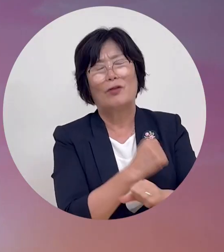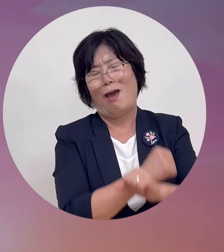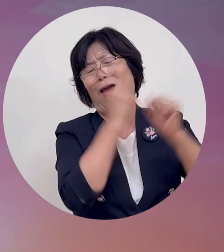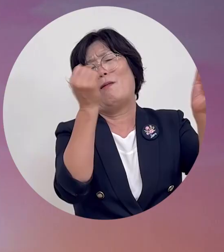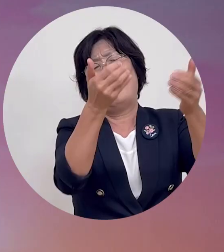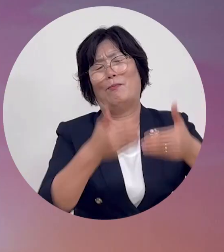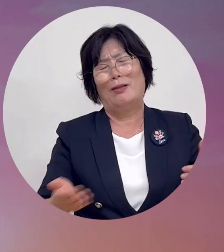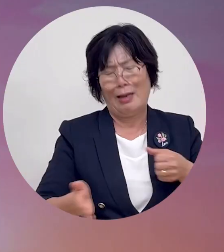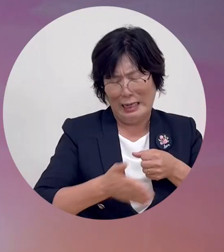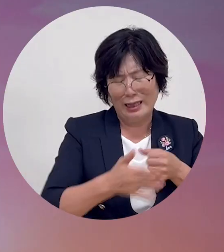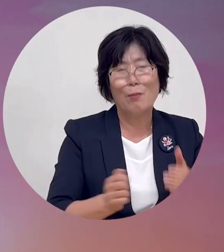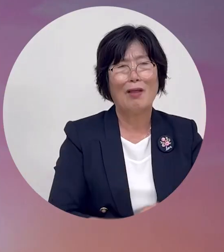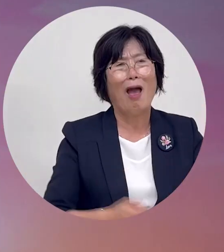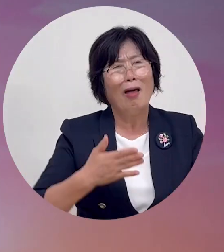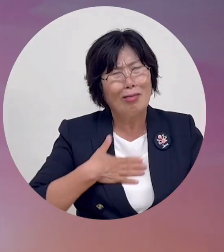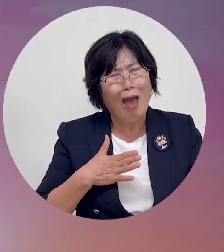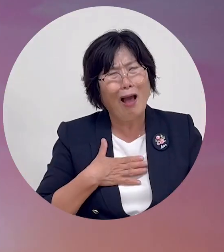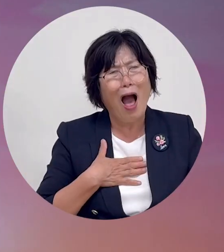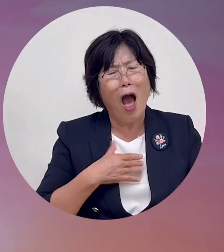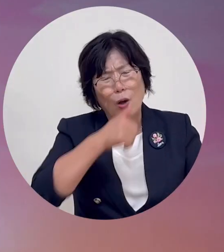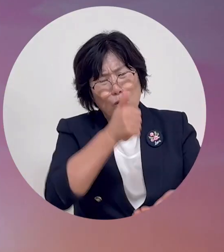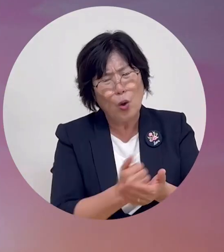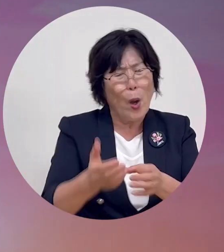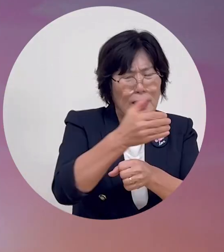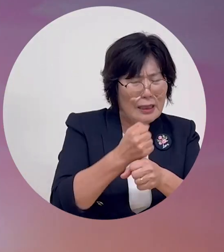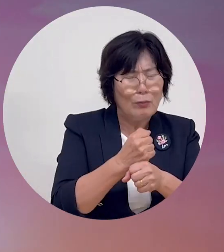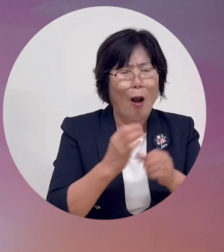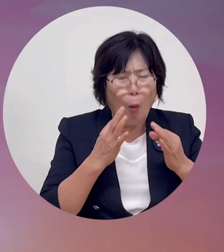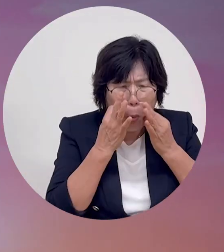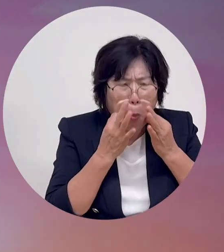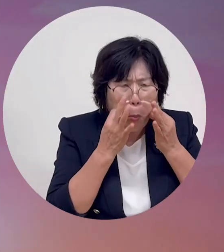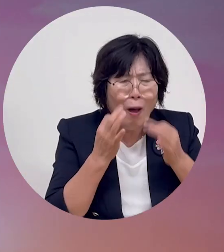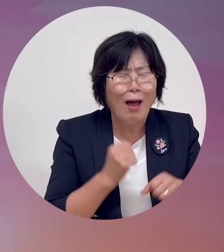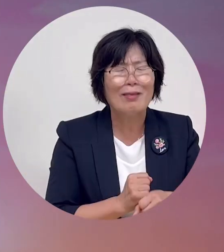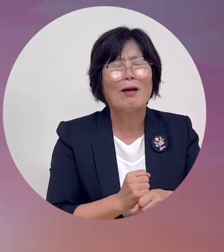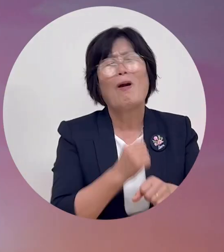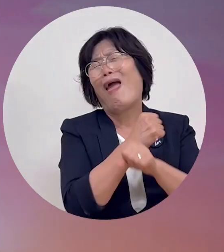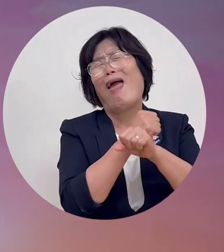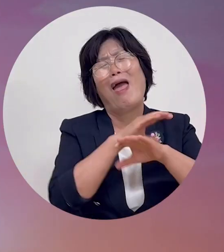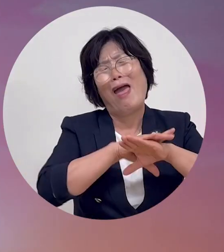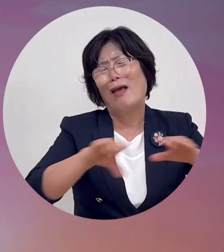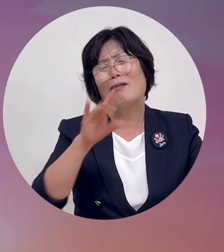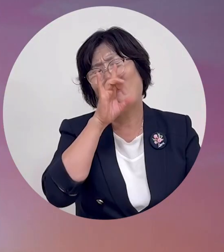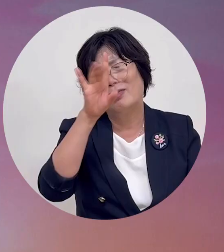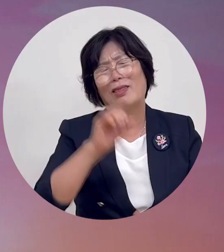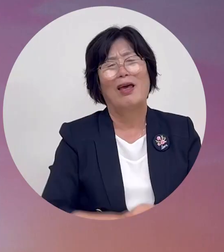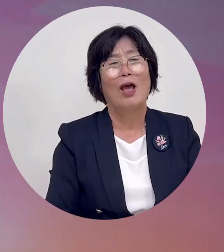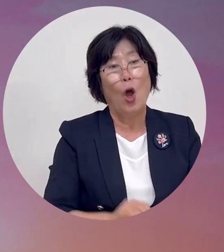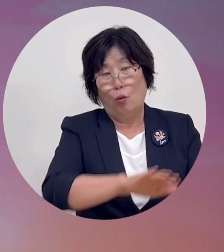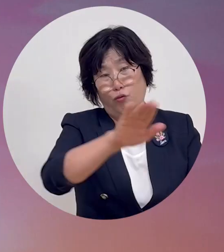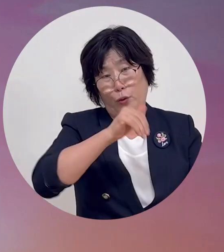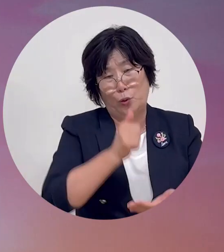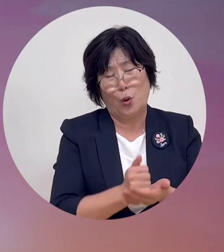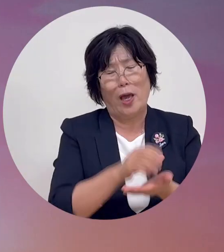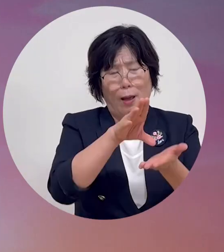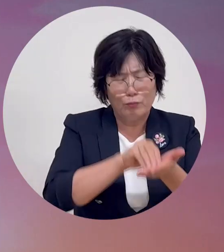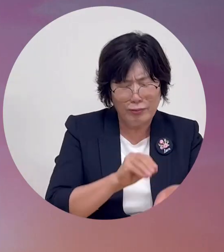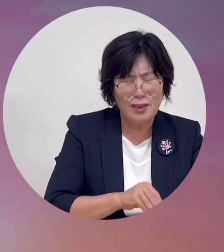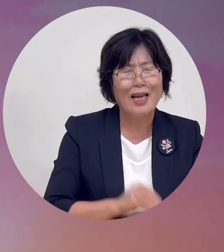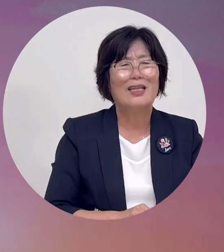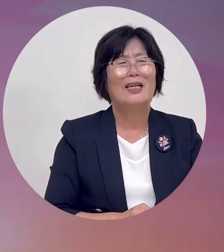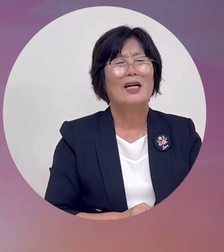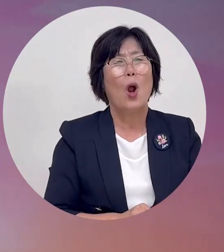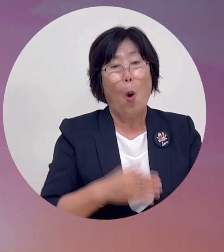짐을 내가 풀다고 여러분들이 노력해서 풀어지나요? 안 풀어져요. 우리의 죄의 문제를 우리가 오늘